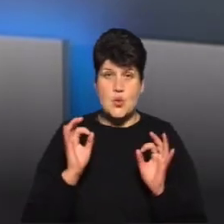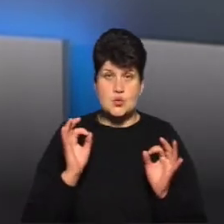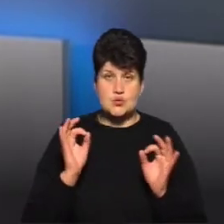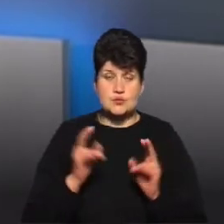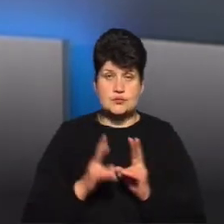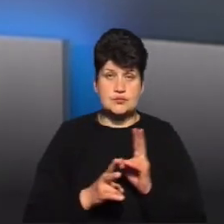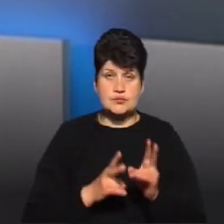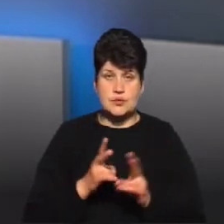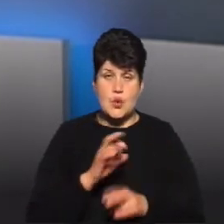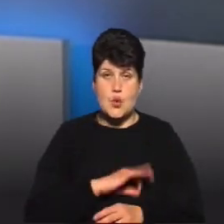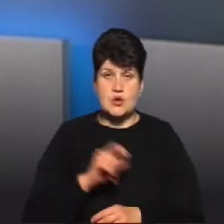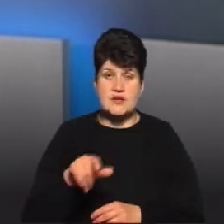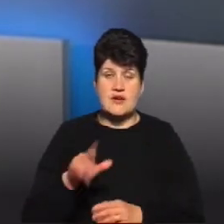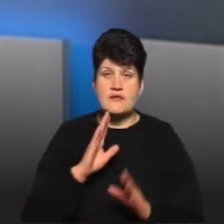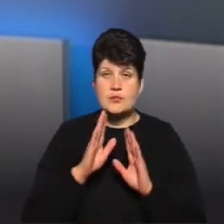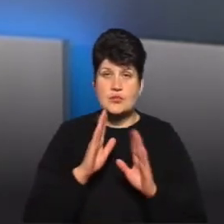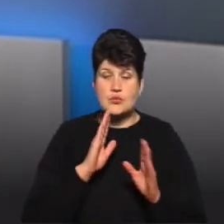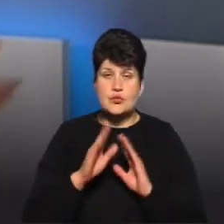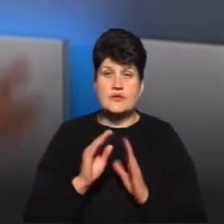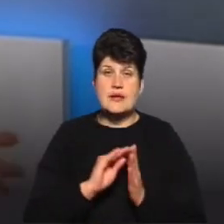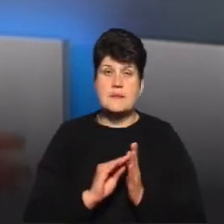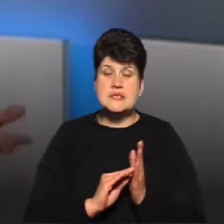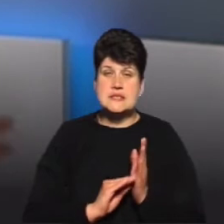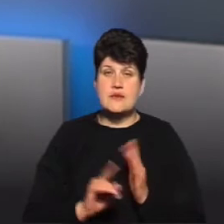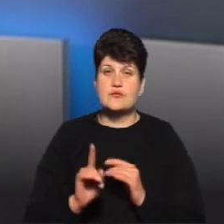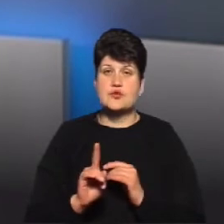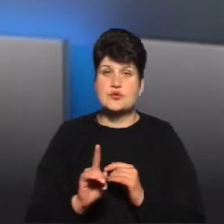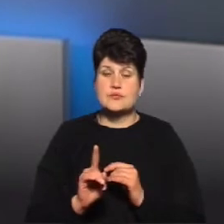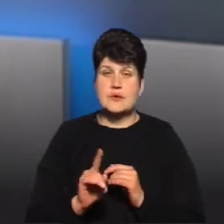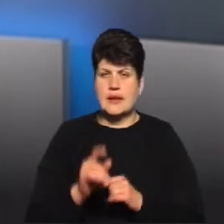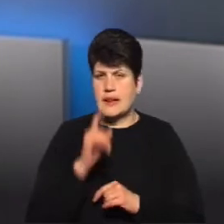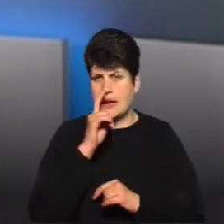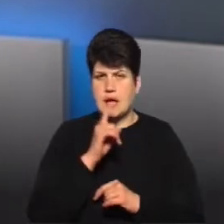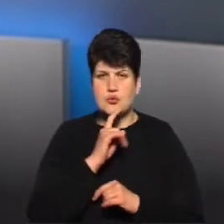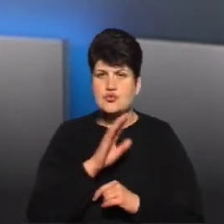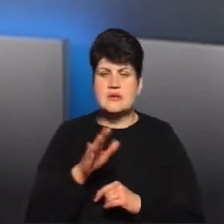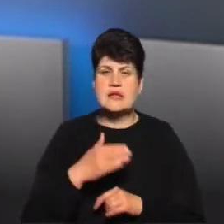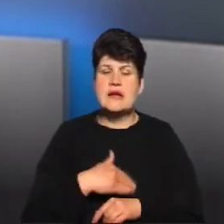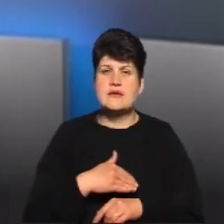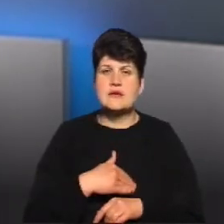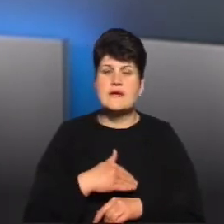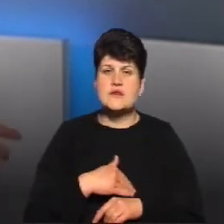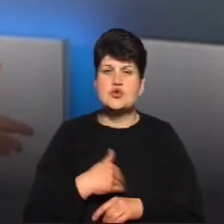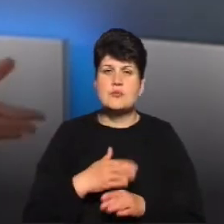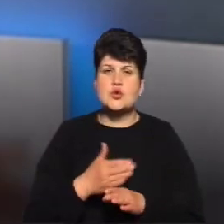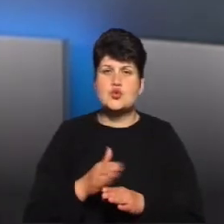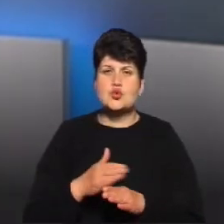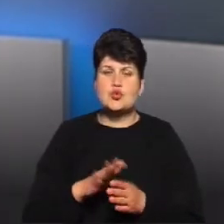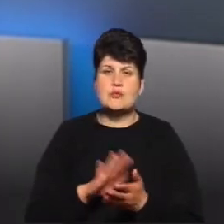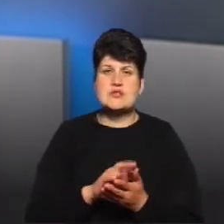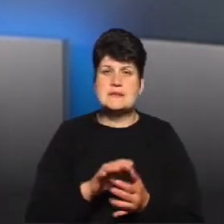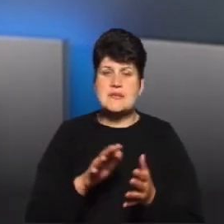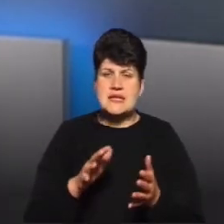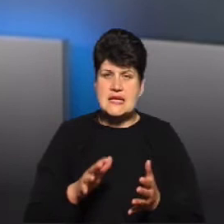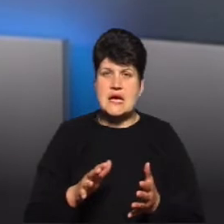Фейсбуку Андрія Єрмоленко. Він написав, що не розуміє, навіщо ми сортуємо сміття, якщо коли